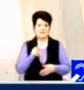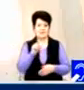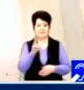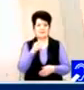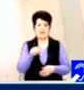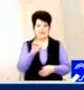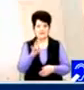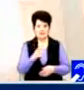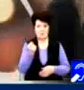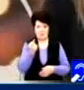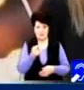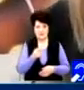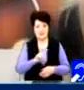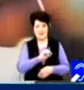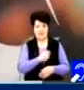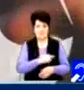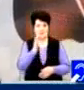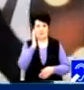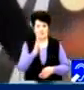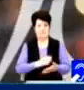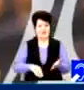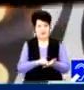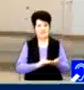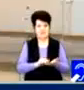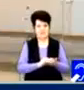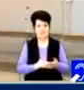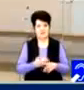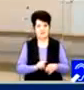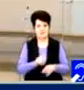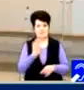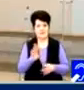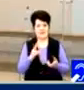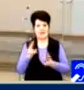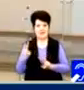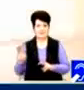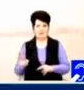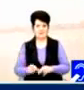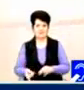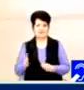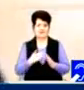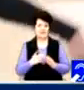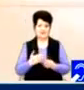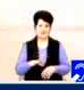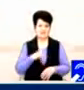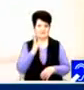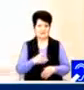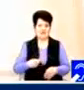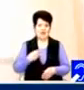Dan și cu puțin efort visează că în viitor va ajunge antrenor în arta coregrafică vin la dansuri spun ca acasă adică doresc să devin